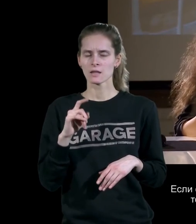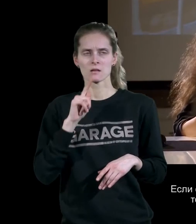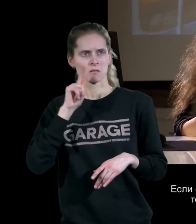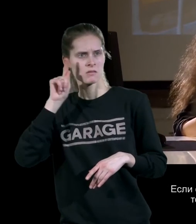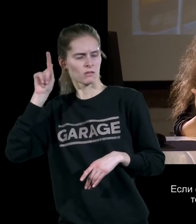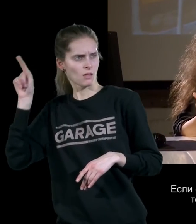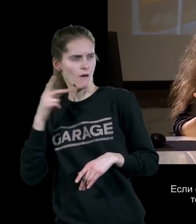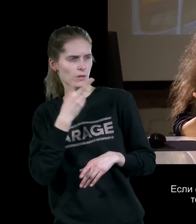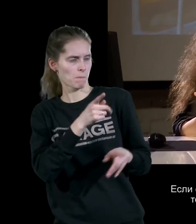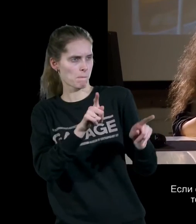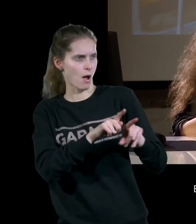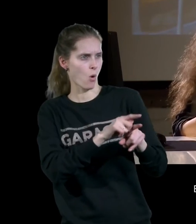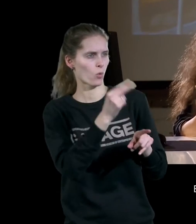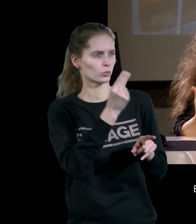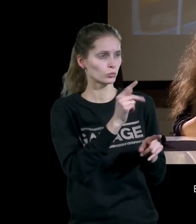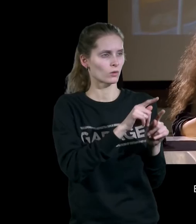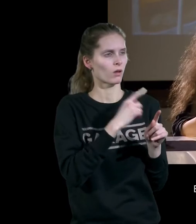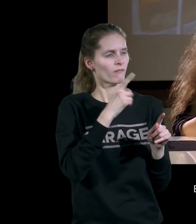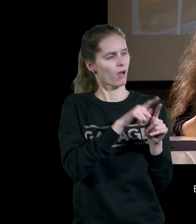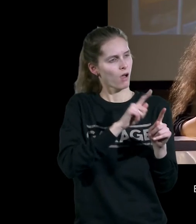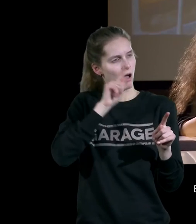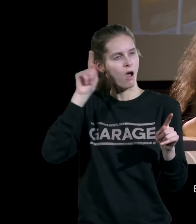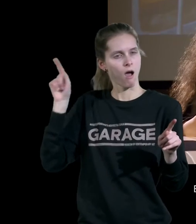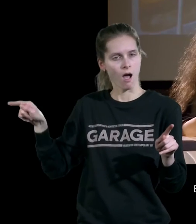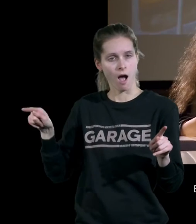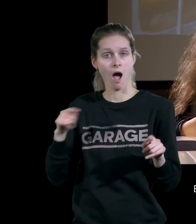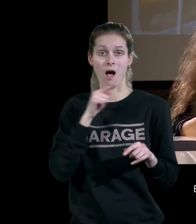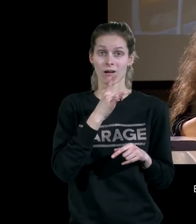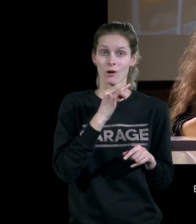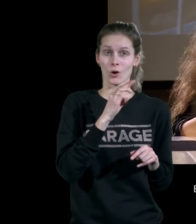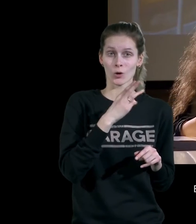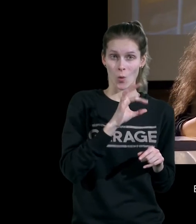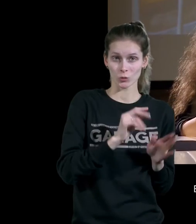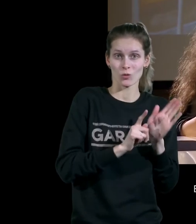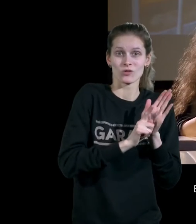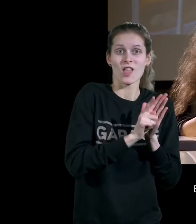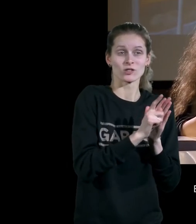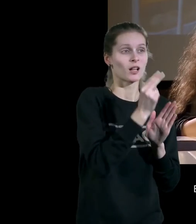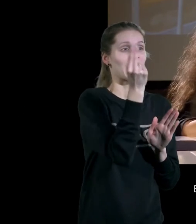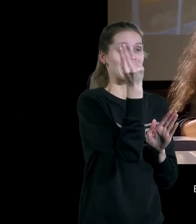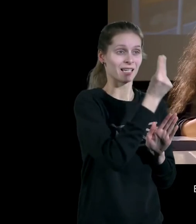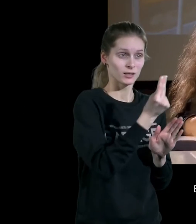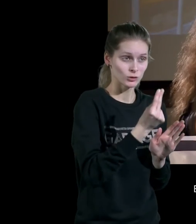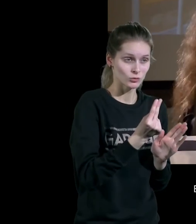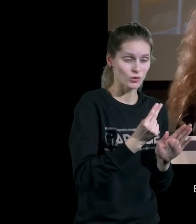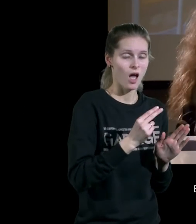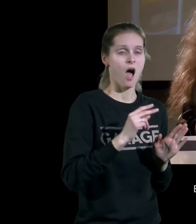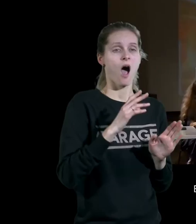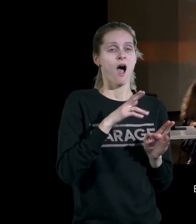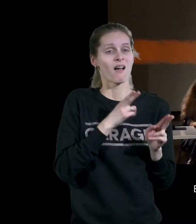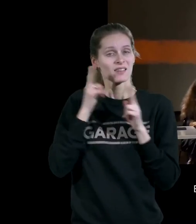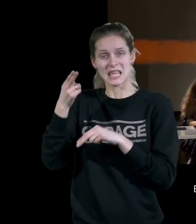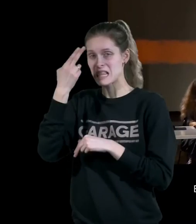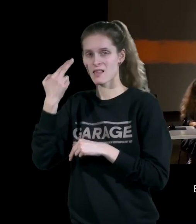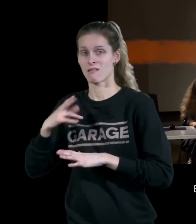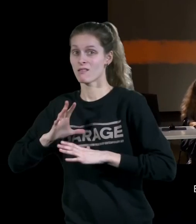более-менее ссылался именно на это. А в Италии и в Помпеях Ротко побывает гораздо позже, чем он написал вот